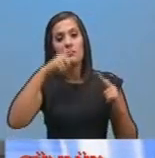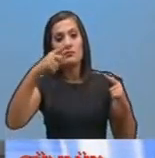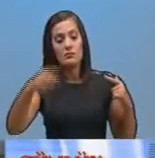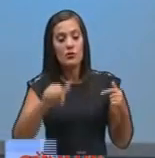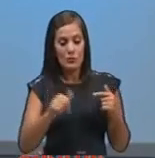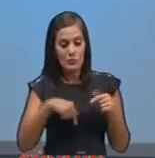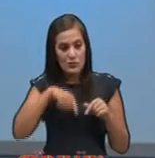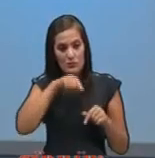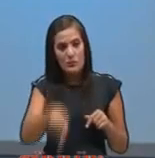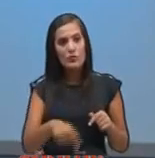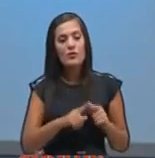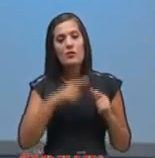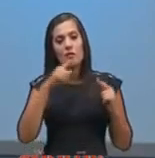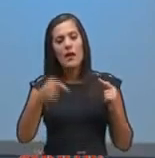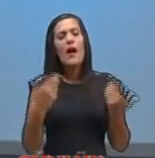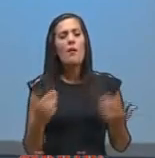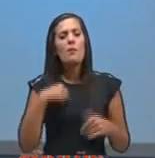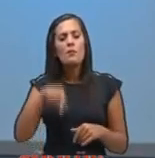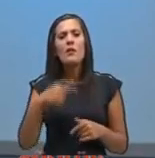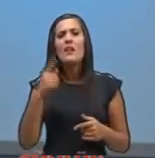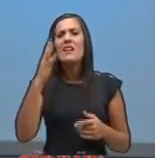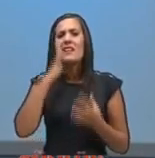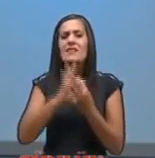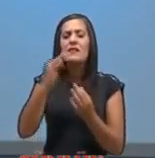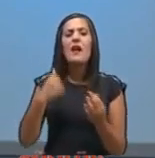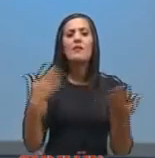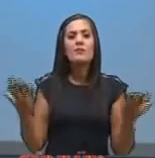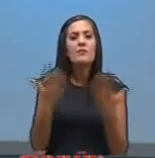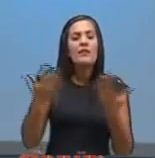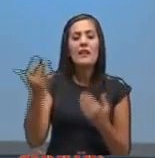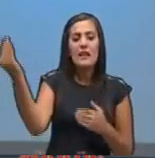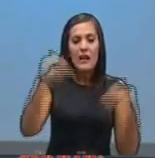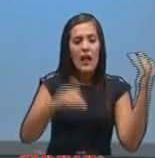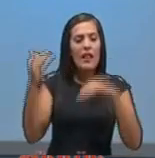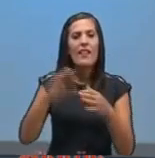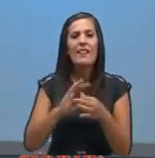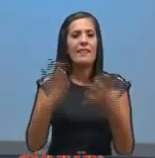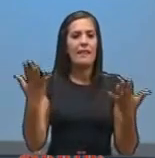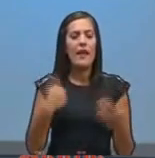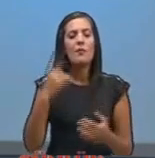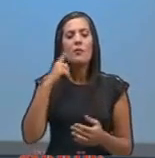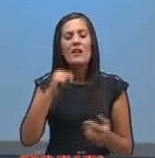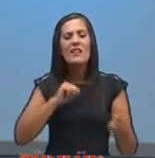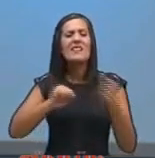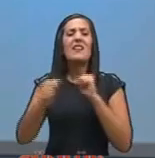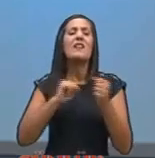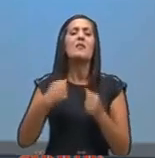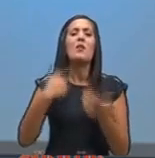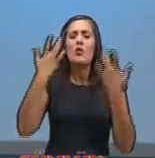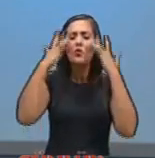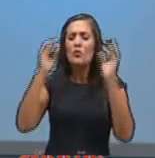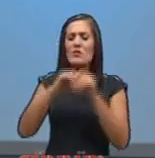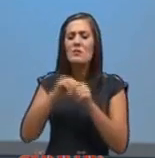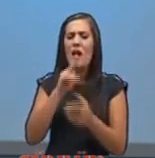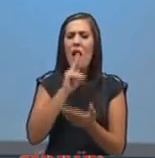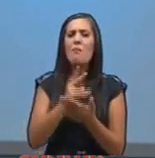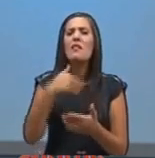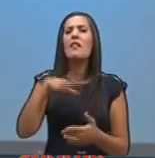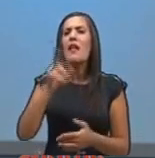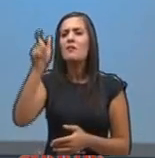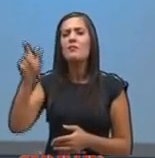çünkü günümüze kadar. Fakat ben yine de ilgiyi merak ediyorum. Çünkü bir taraftan da bir direnç de var. Yani kültürümüzde böyle bunu bir hani bir emin